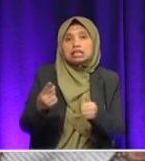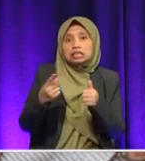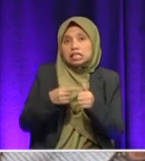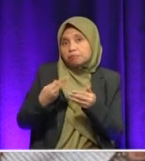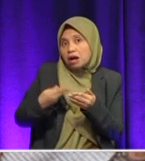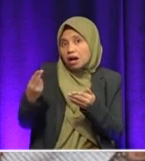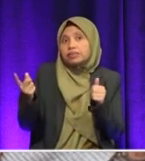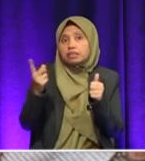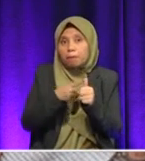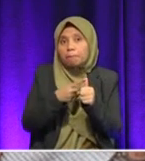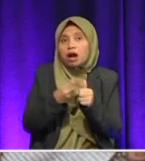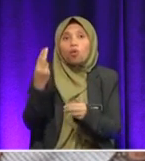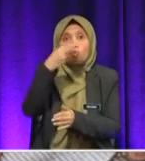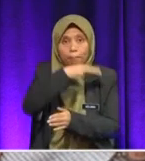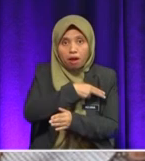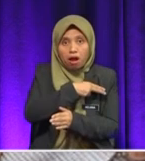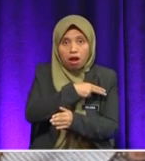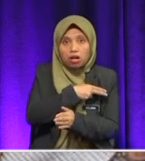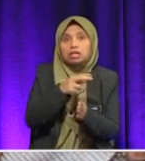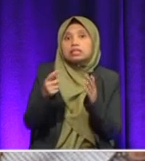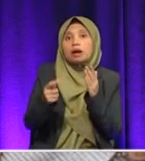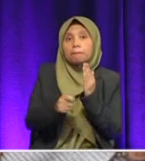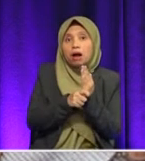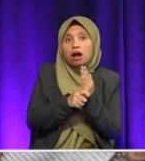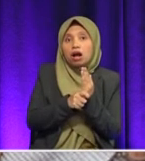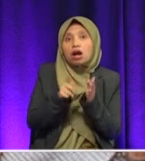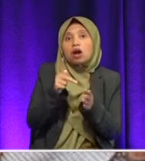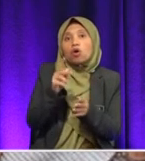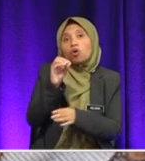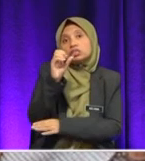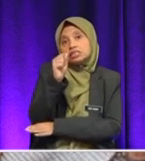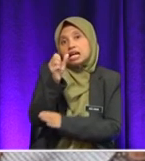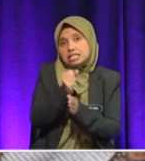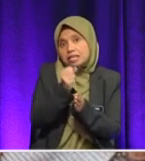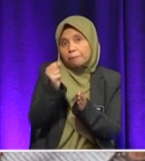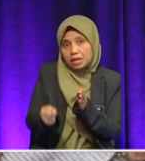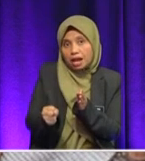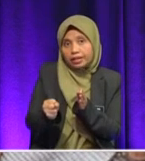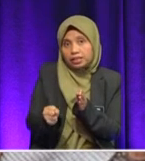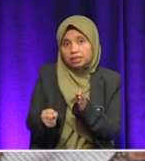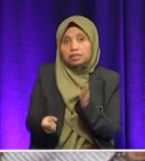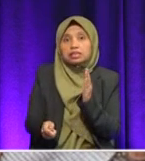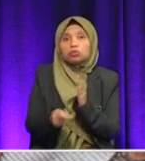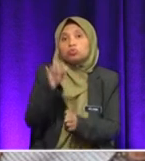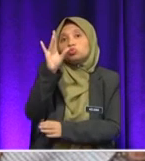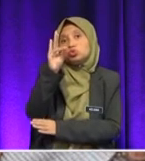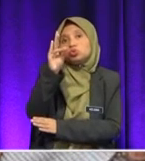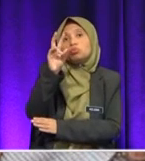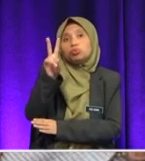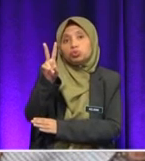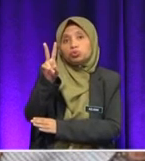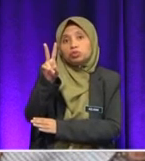dengan kosku pa oke tambah cos sampingan jadi ketik hitung semua sekali Berapa jumlah the yang pertama jadi